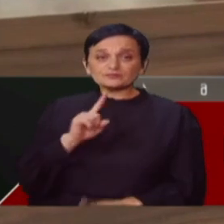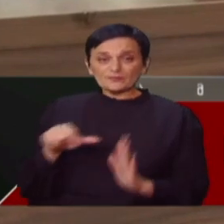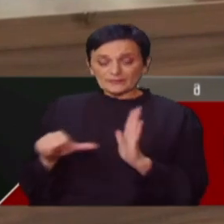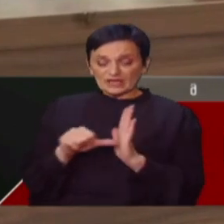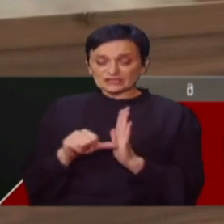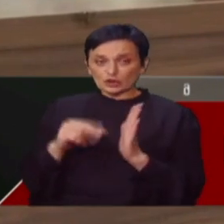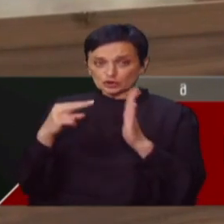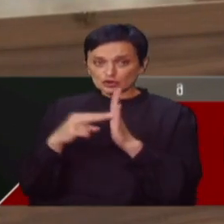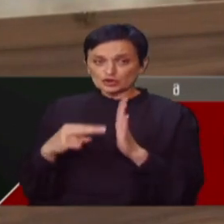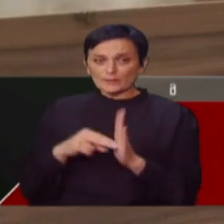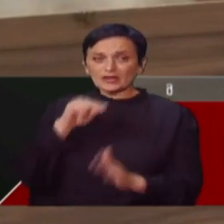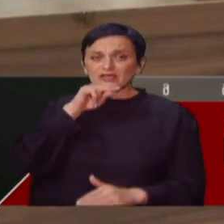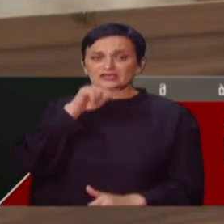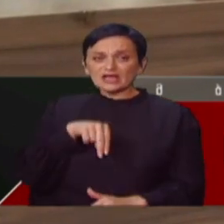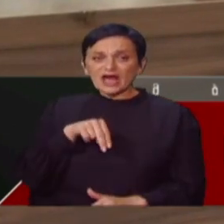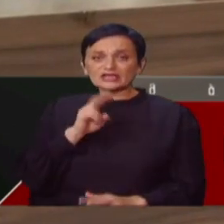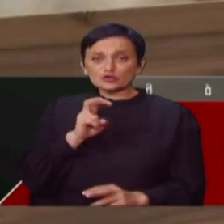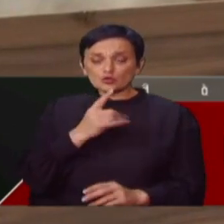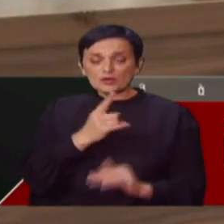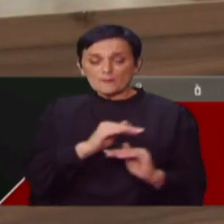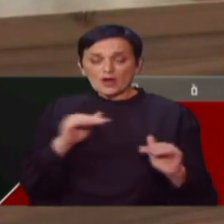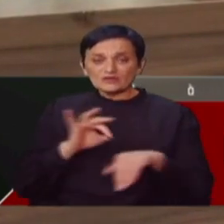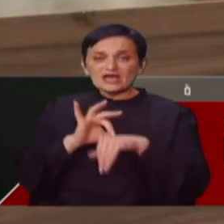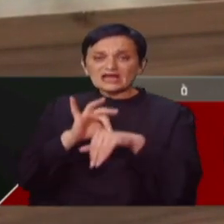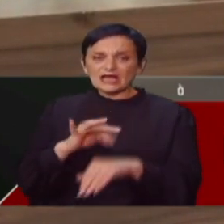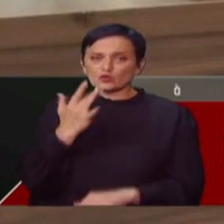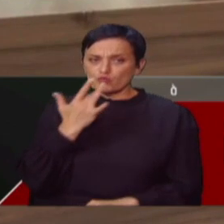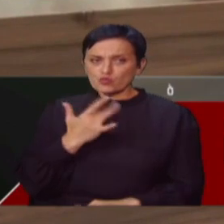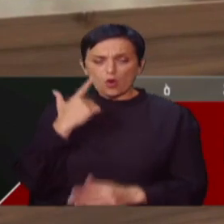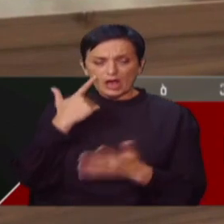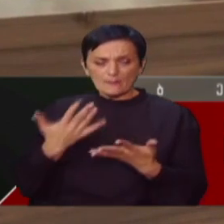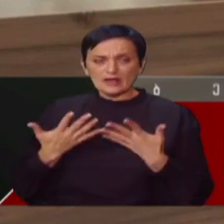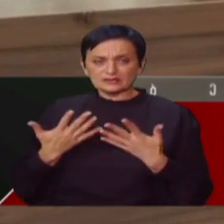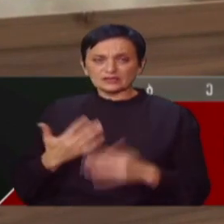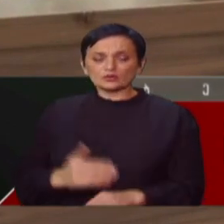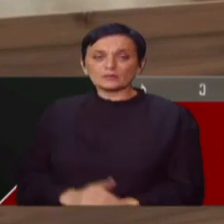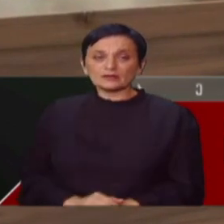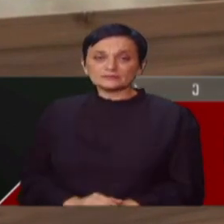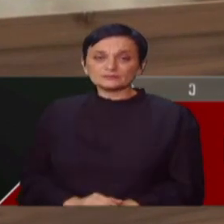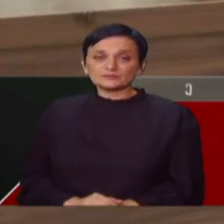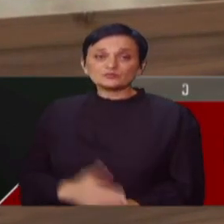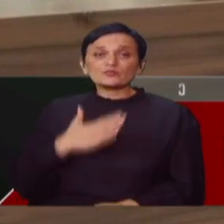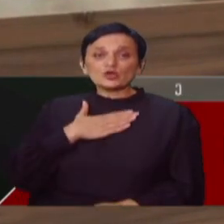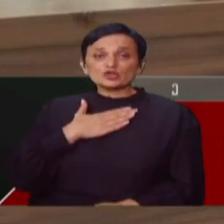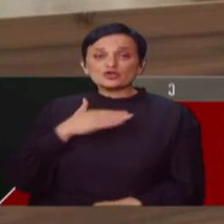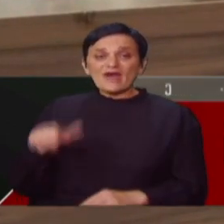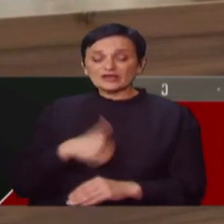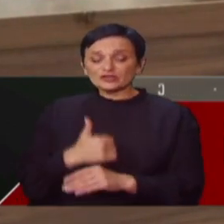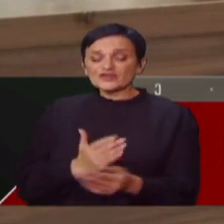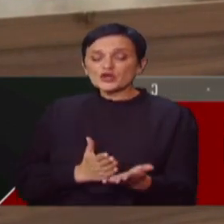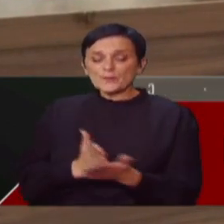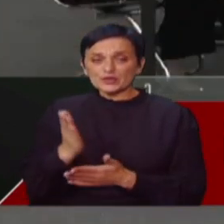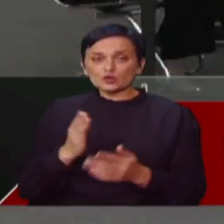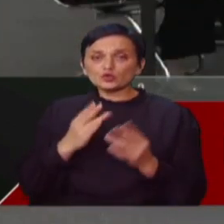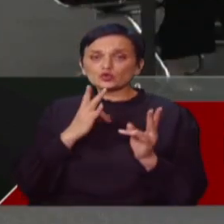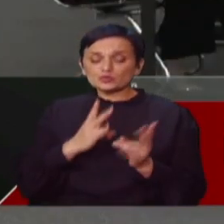დაგვეხმარება შევაფასოთ დანაშაულის შემდენი ბავშვების მიმართ გატარებული პოლიტიკის ეფექტიანობა. ჩვენთვის პრიორიტეტია ასევე